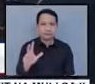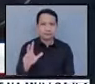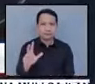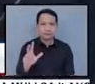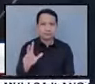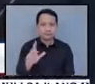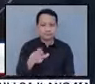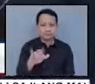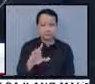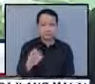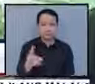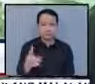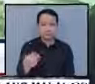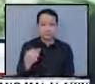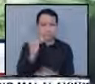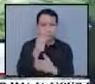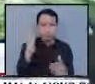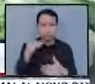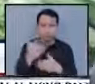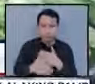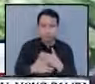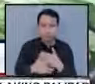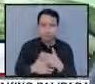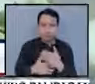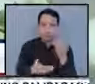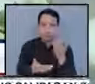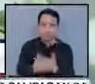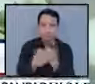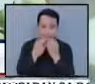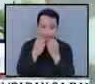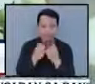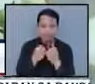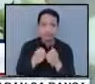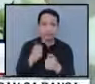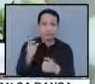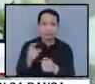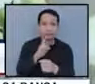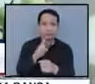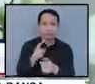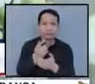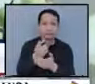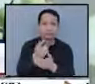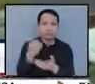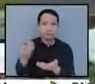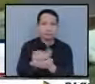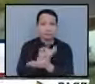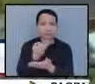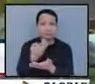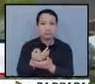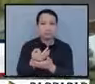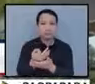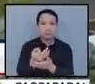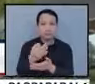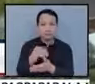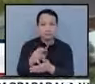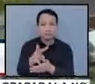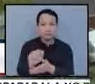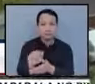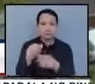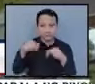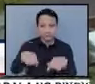Epifanio, maagang namimili. Tipid na, sigurado pang sariwat de kalidad ang mga bilihin sa Kadiwa. Dito na.